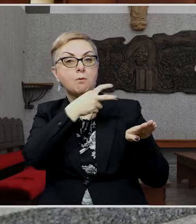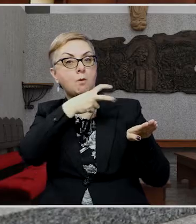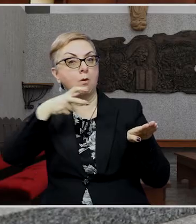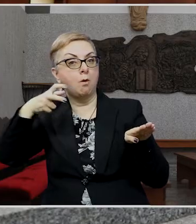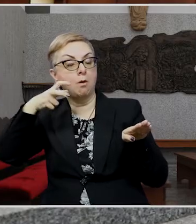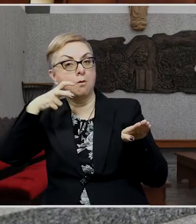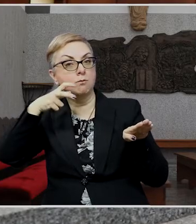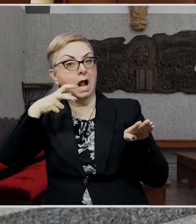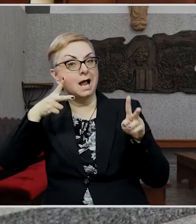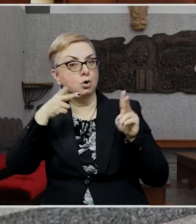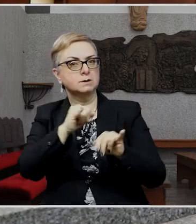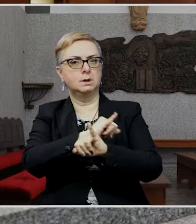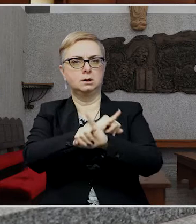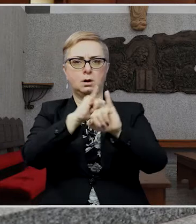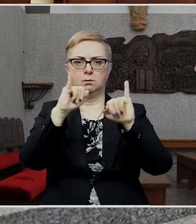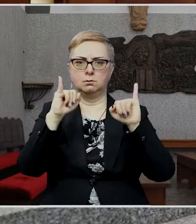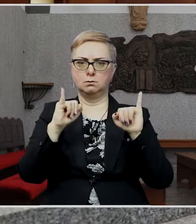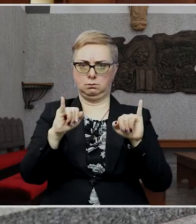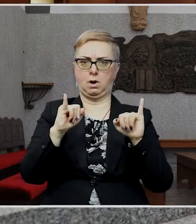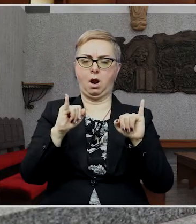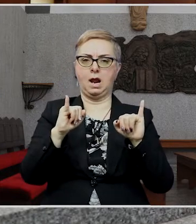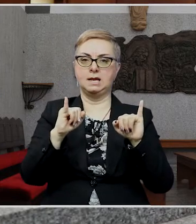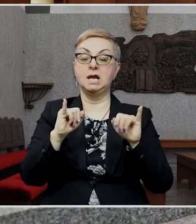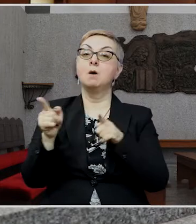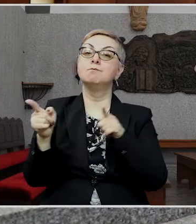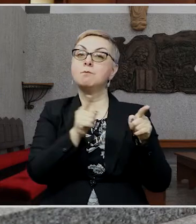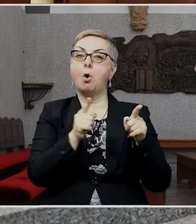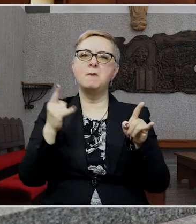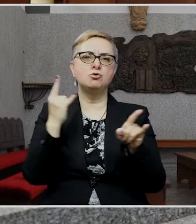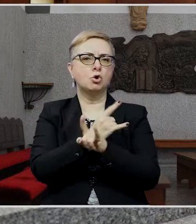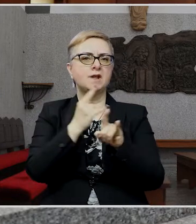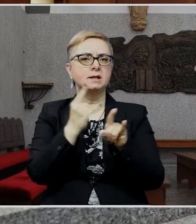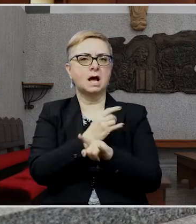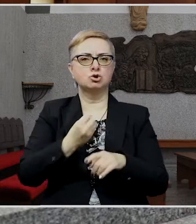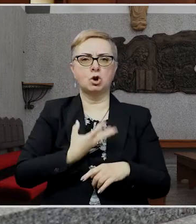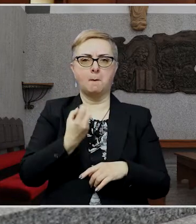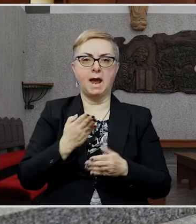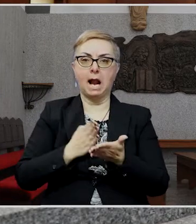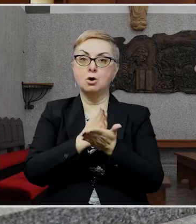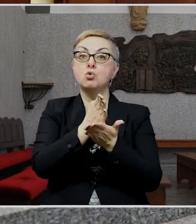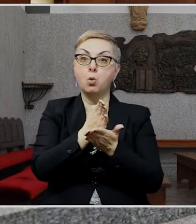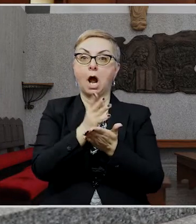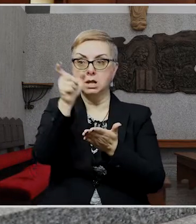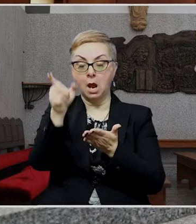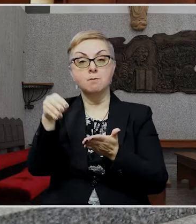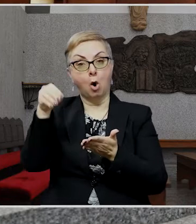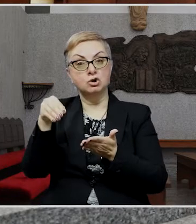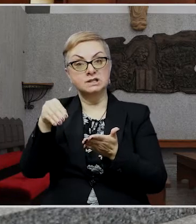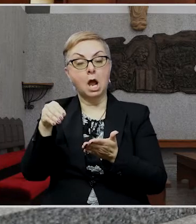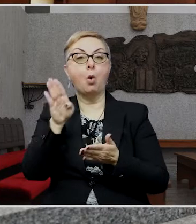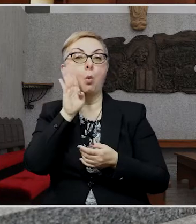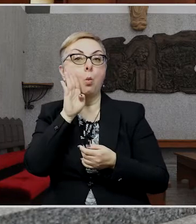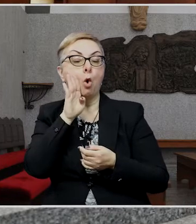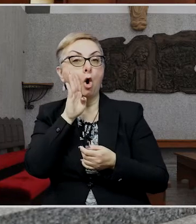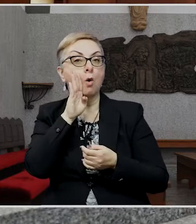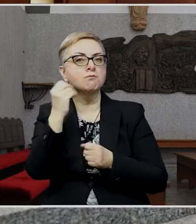specialmente nel momento della tentazione nel momento del peccato mosè uomo forte